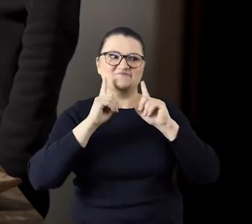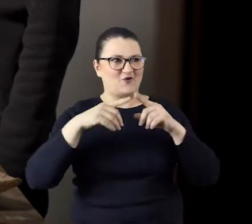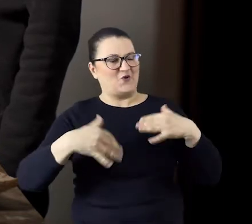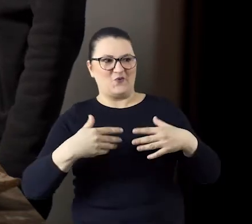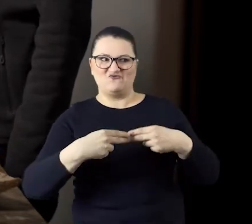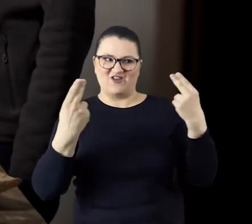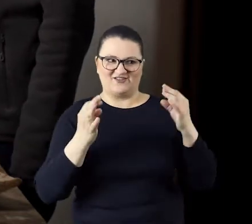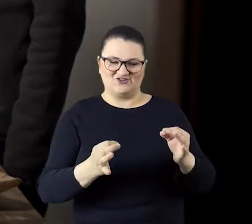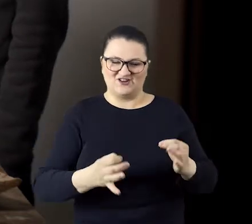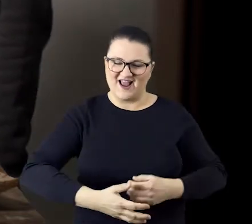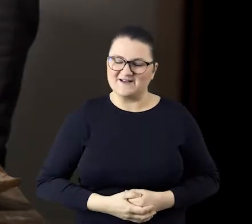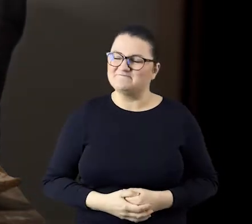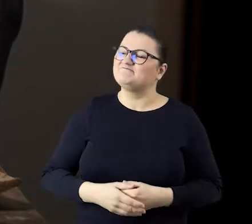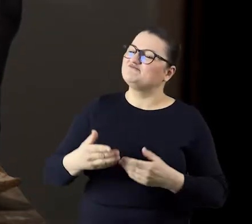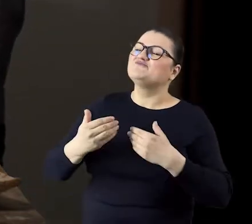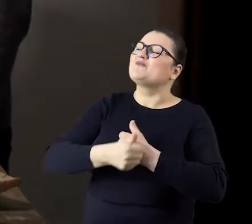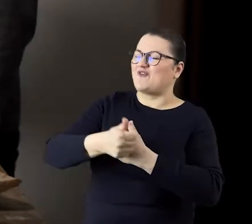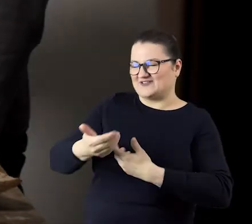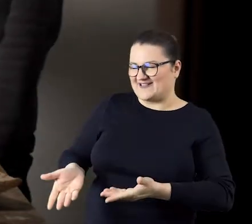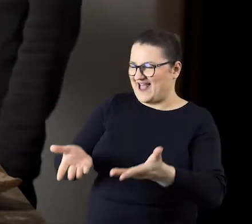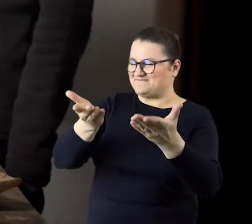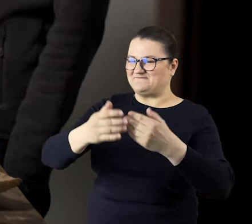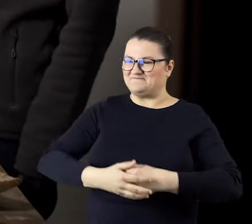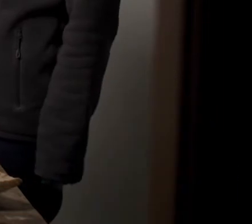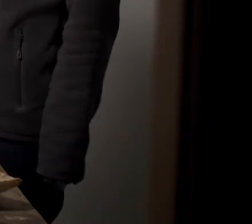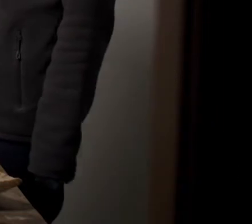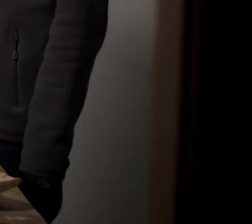wszystko. To naprawdę był niesamowity dzień. Szerokiej drogi.